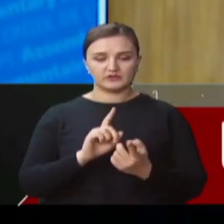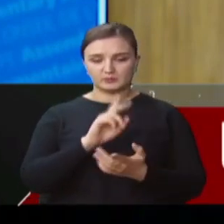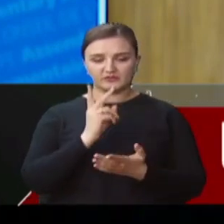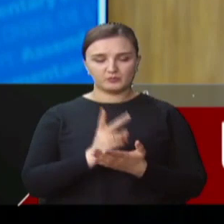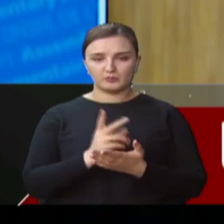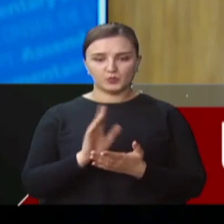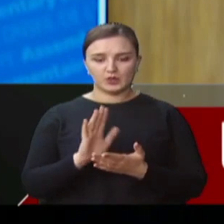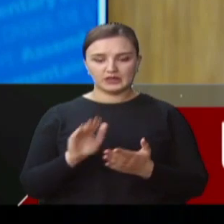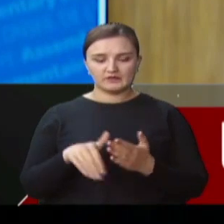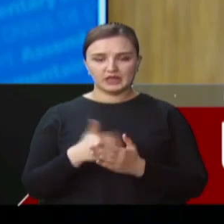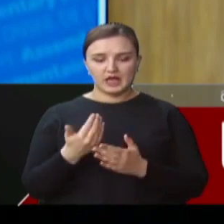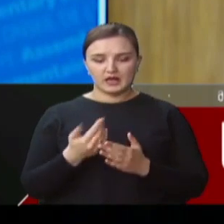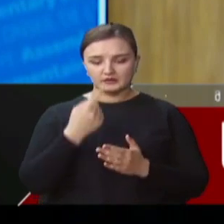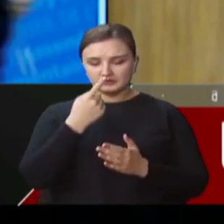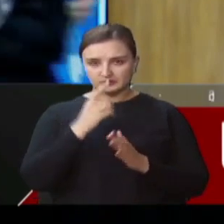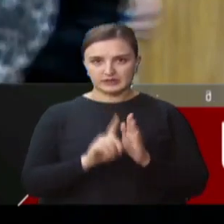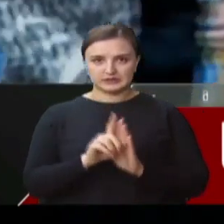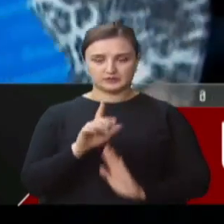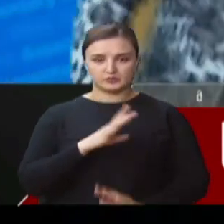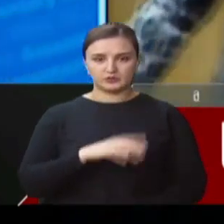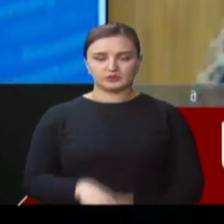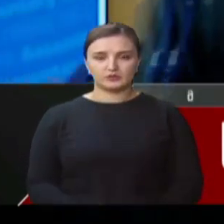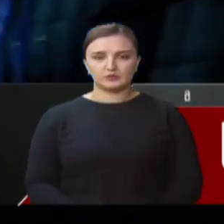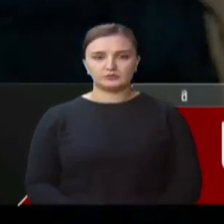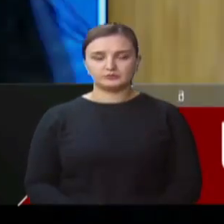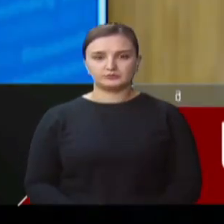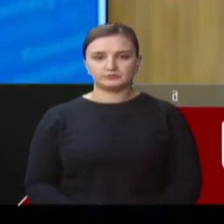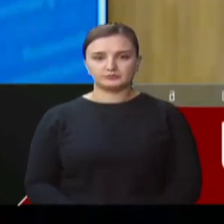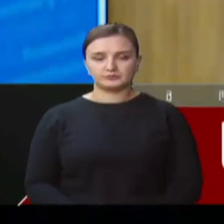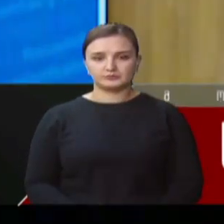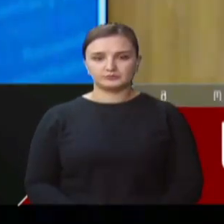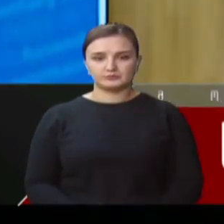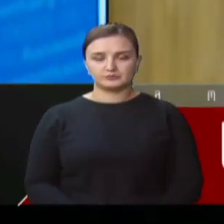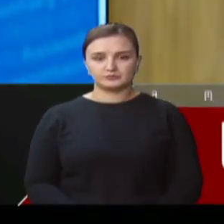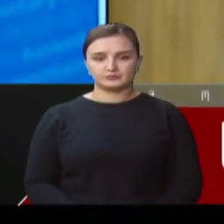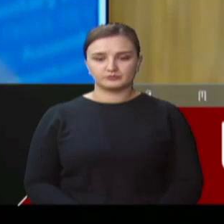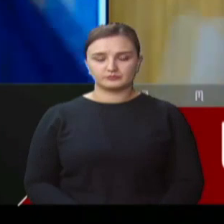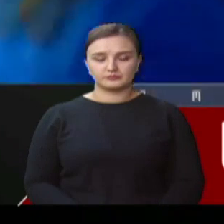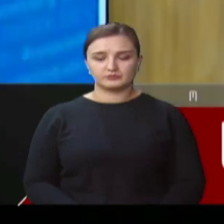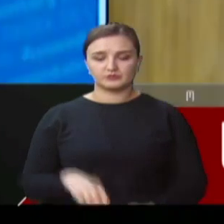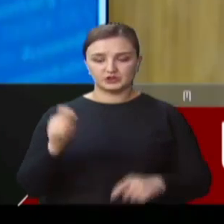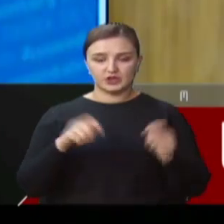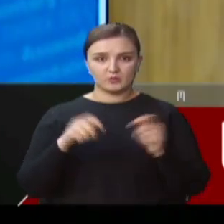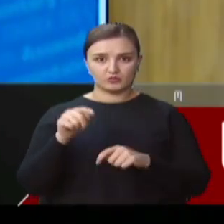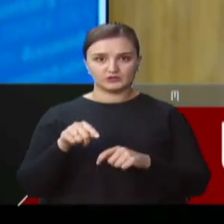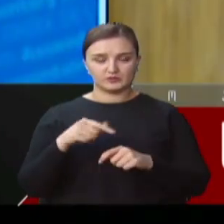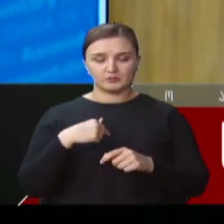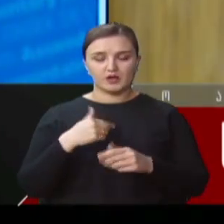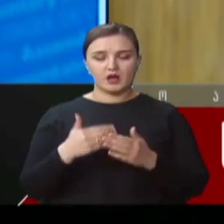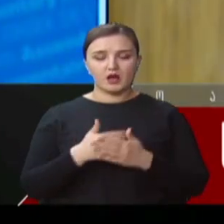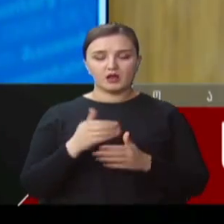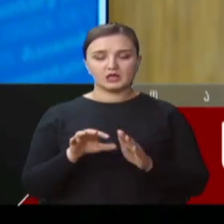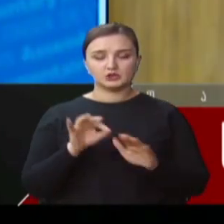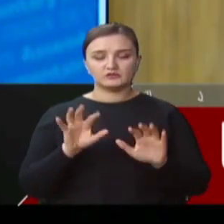იმისა, რომ ასე ვთქვათ, ახალი დაწყებული იყო დელეგაციების ჩამოსვლა. მე მექნება შეხვედრა, რა თქმა უნდა, ახალ არჩეულ პრეზიდენტთან,